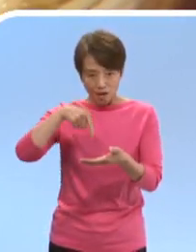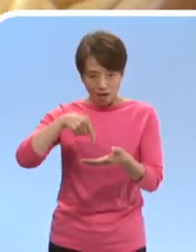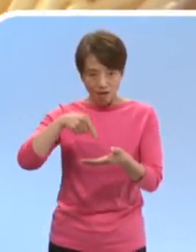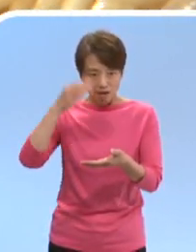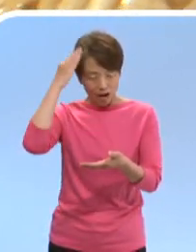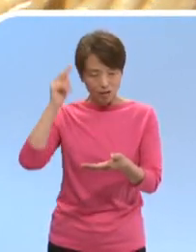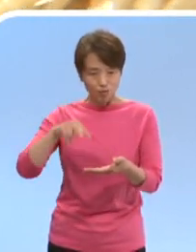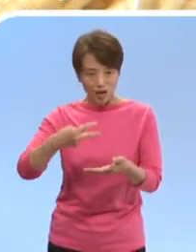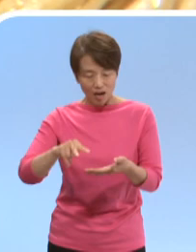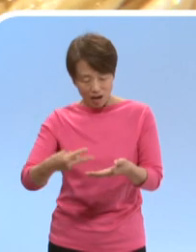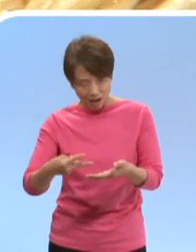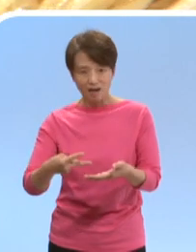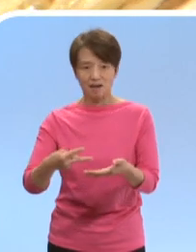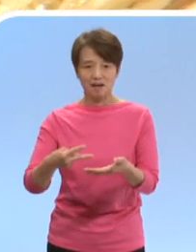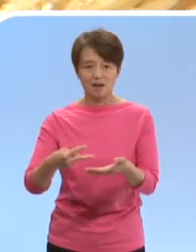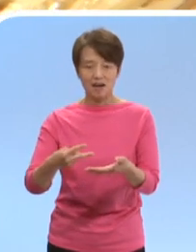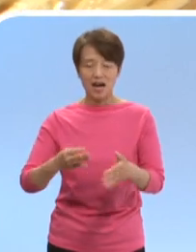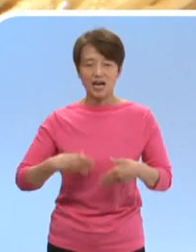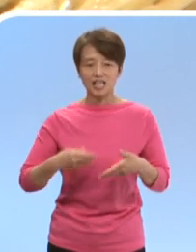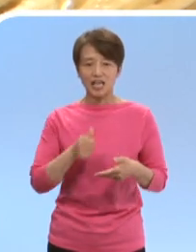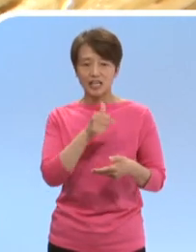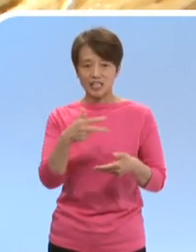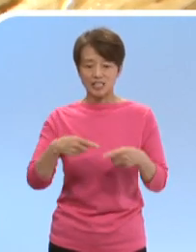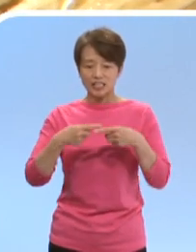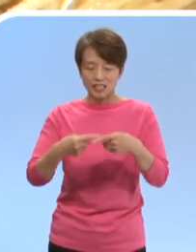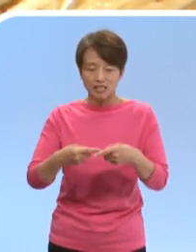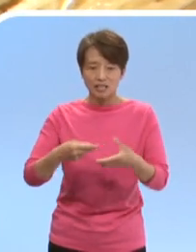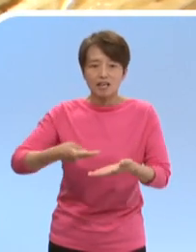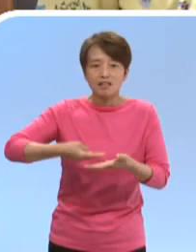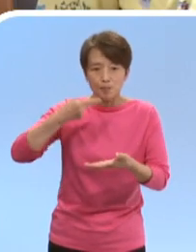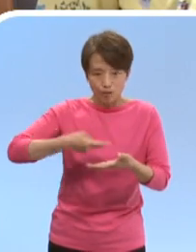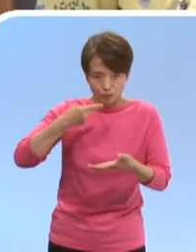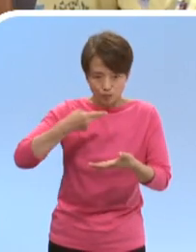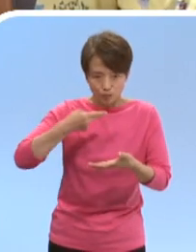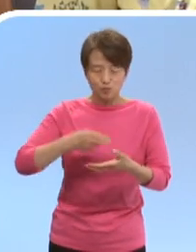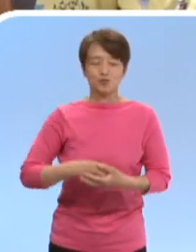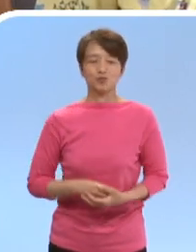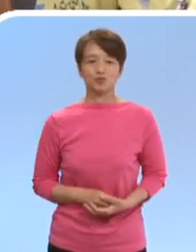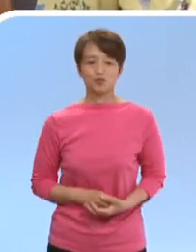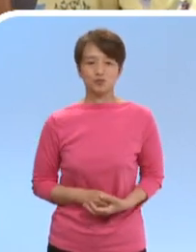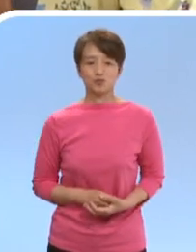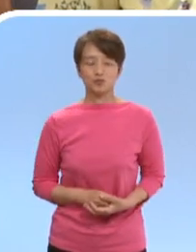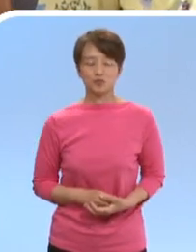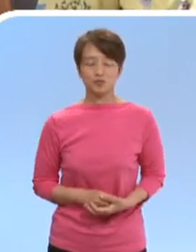油でカリッと揚げ、温かいお出汁でいただきます。